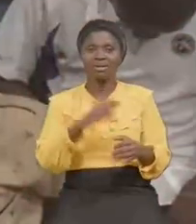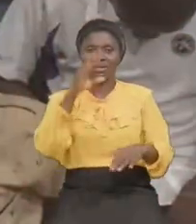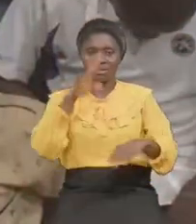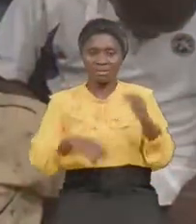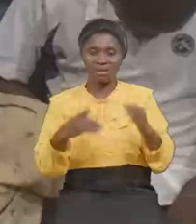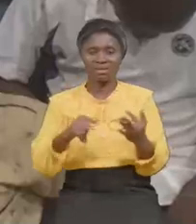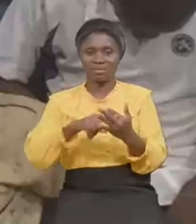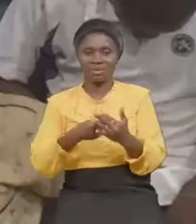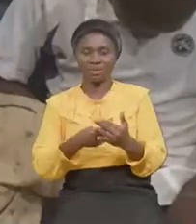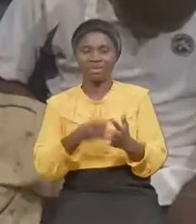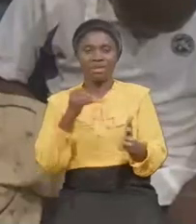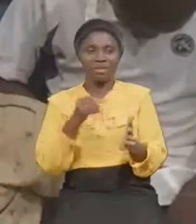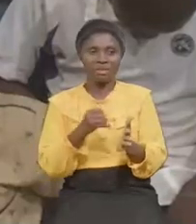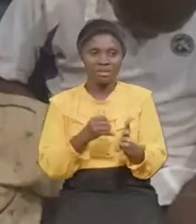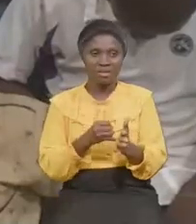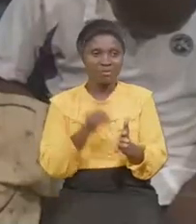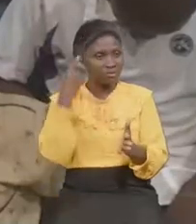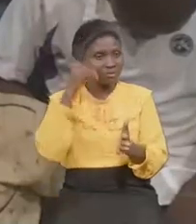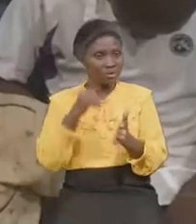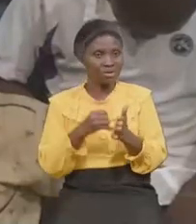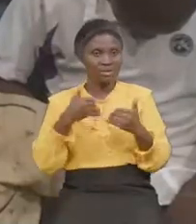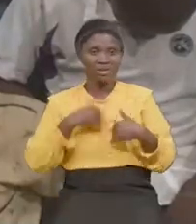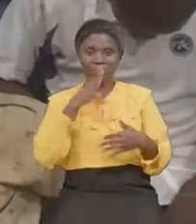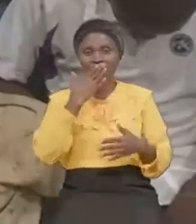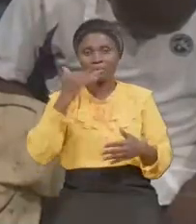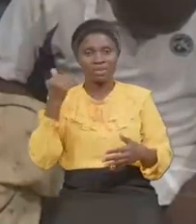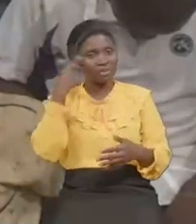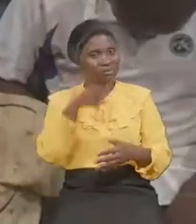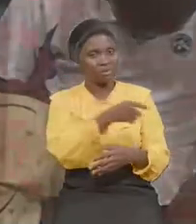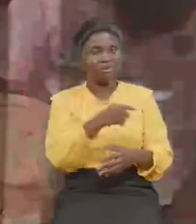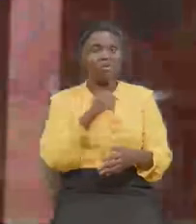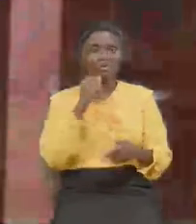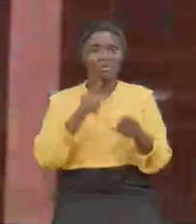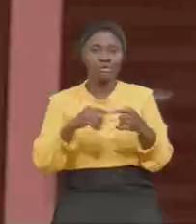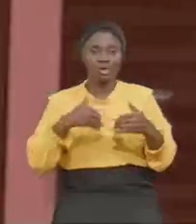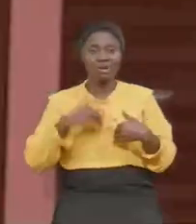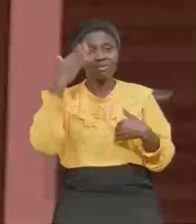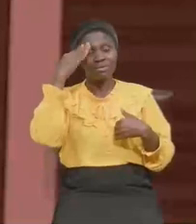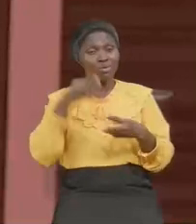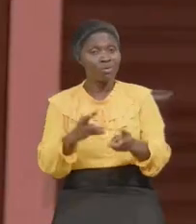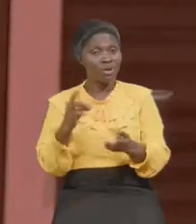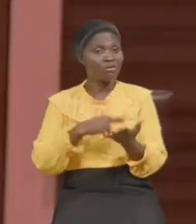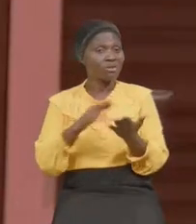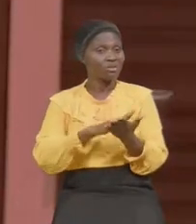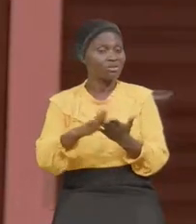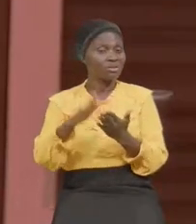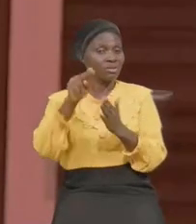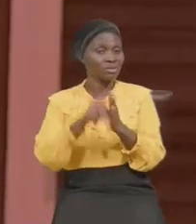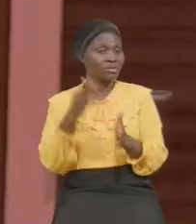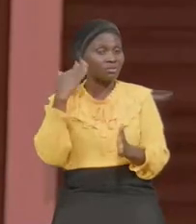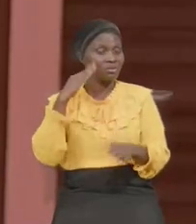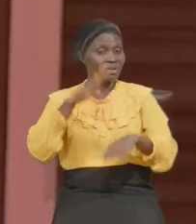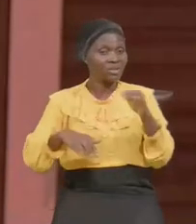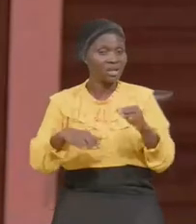Car mieux valait pour eux n'avoir pas connu la voie de la justice que de se détourner après l'avoir connu du